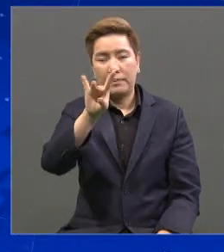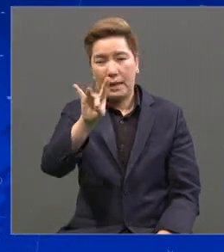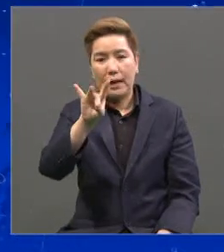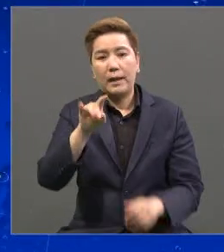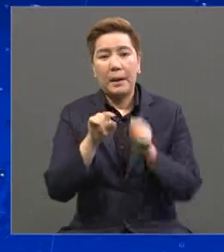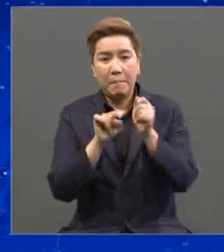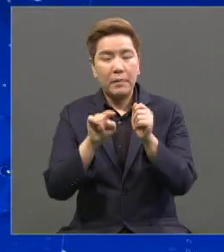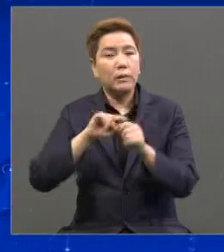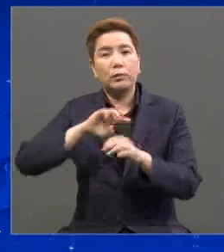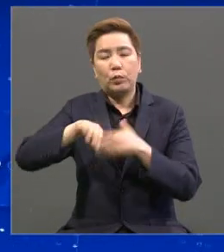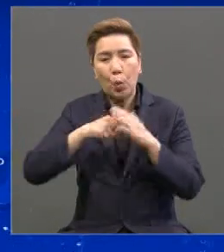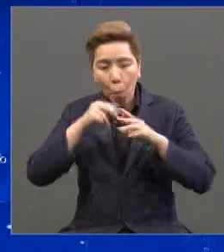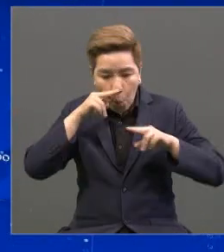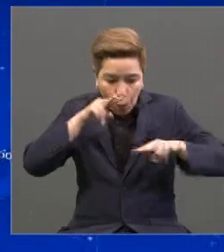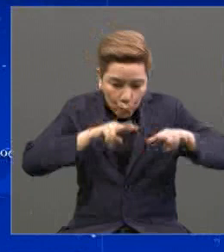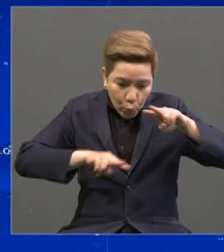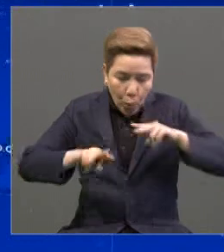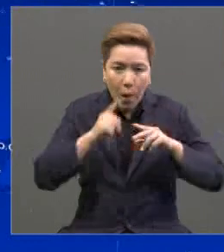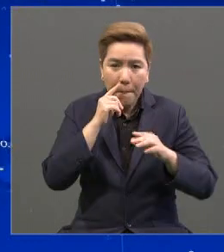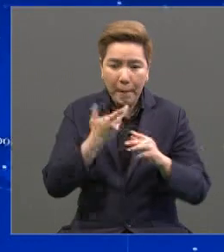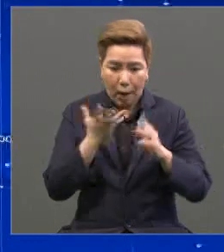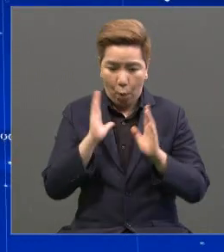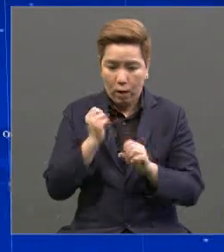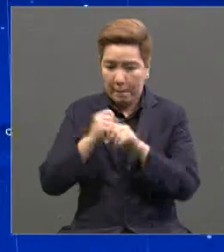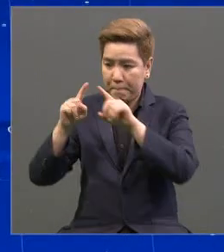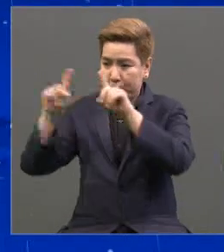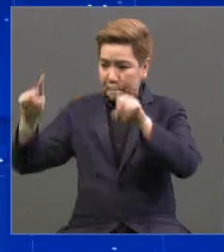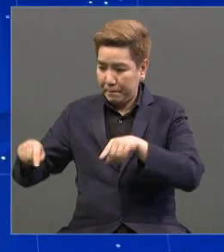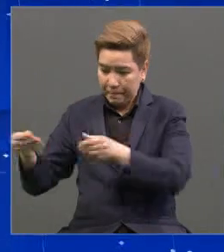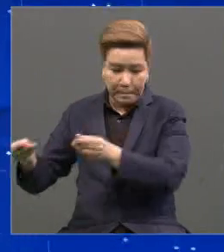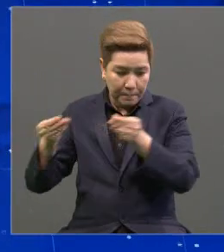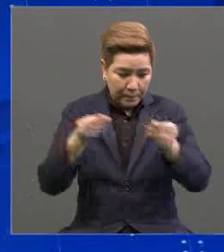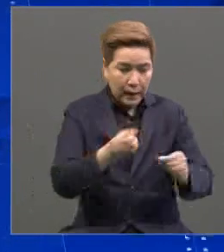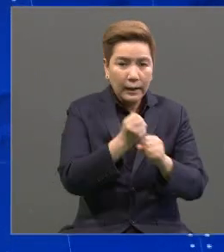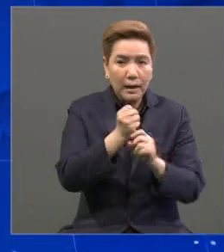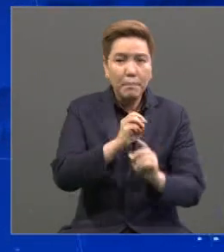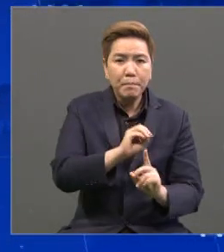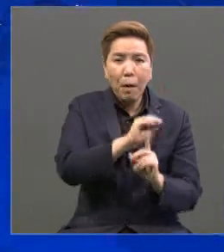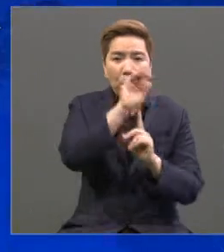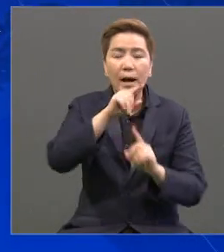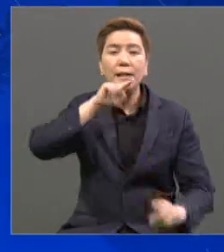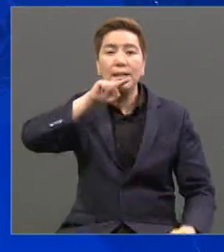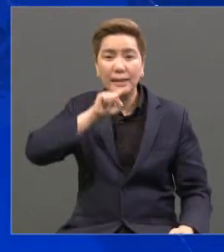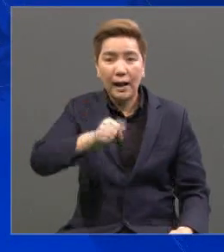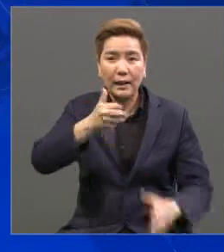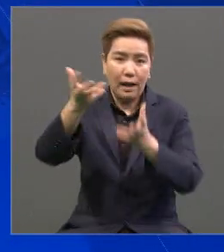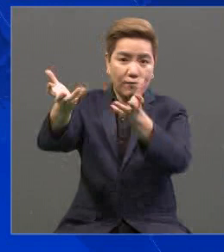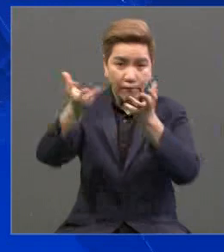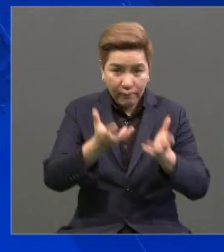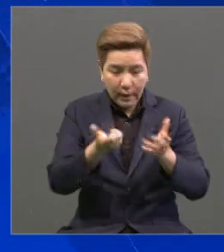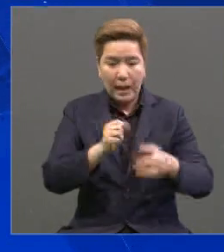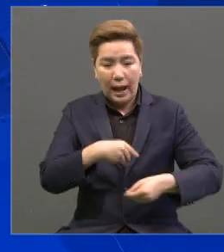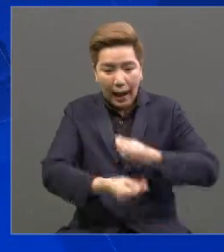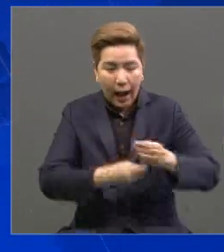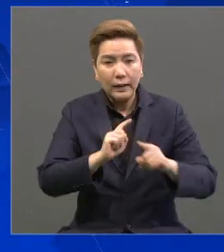ำชับแนวทางการควบคุมตรวจสอบผู้รับใบอนุญาตให้ทำสั่งนำเข้าหรือค้าซึ่งดอกไม้เพลิง